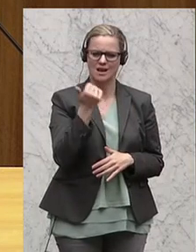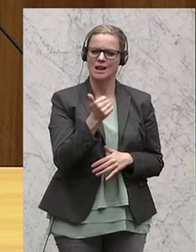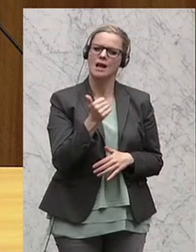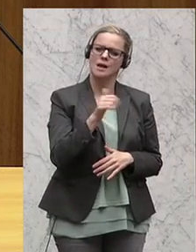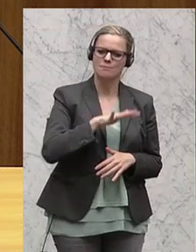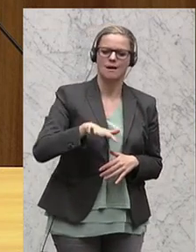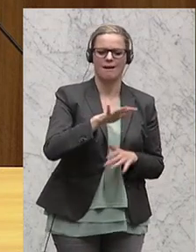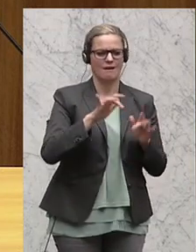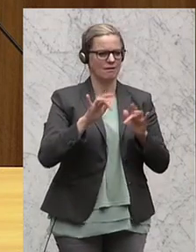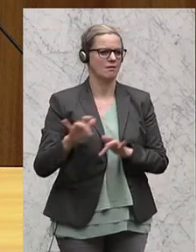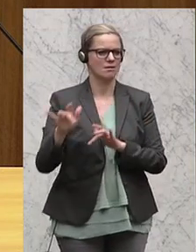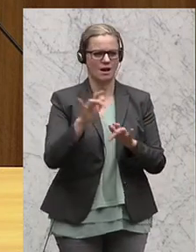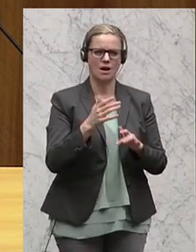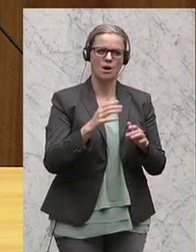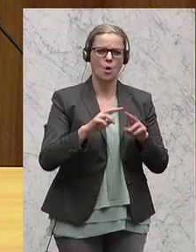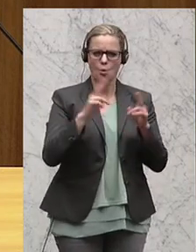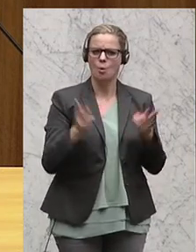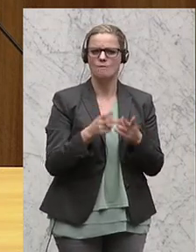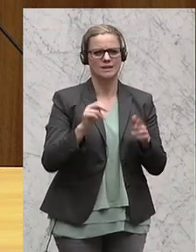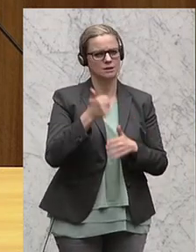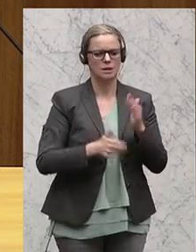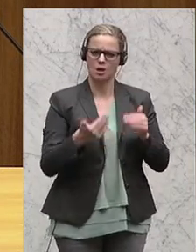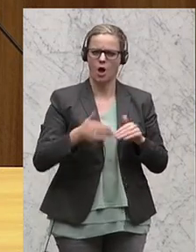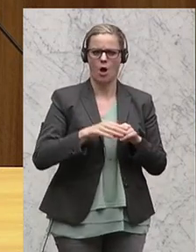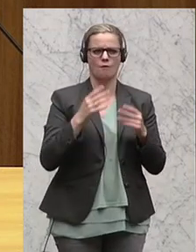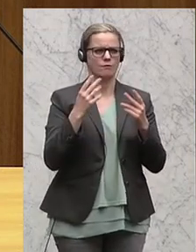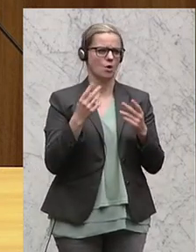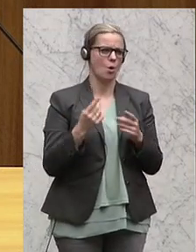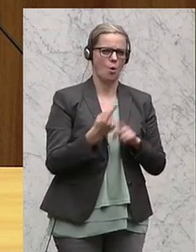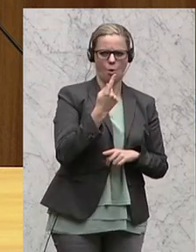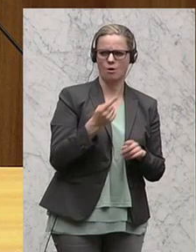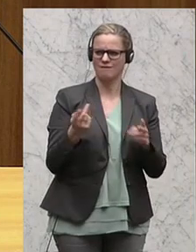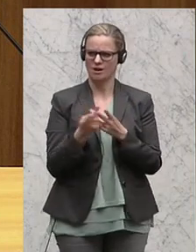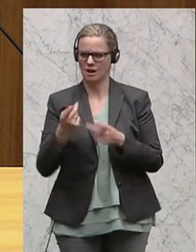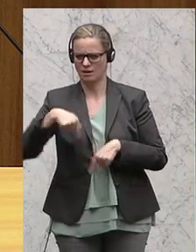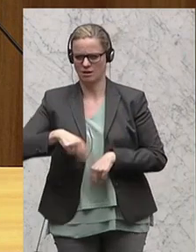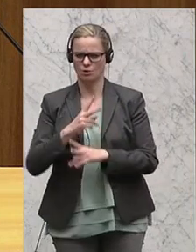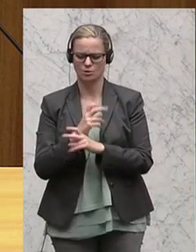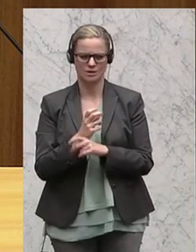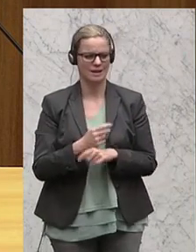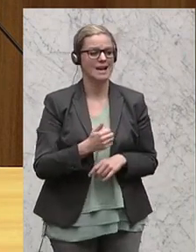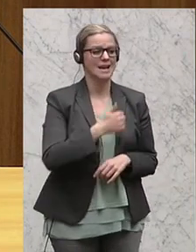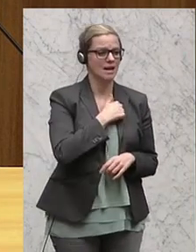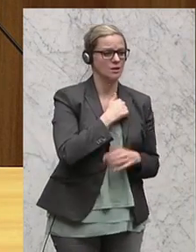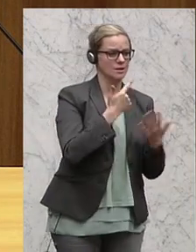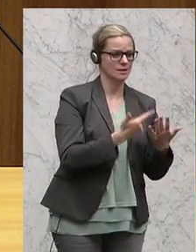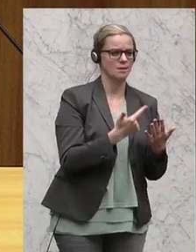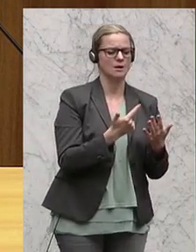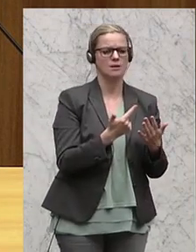höhere Umweltstandards hat als wir. Bei den Arbeitnehmerschutzrechten hat Kanada bereits